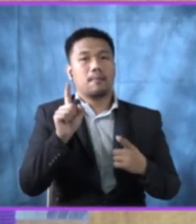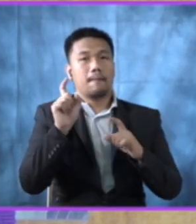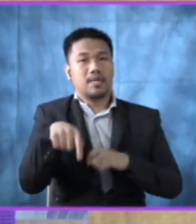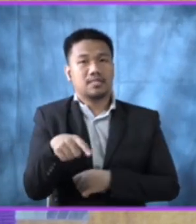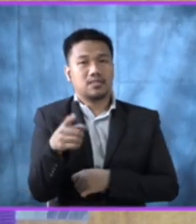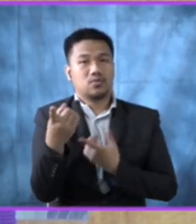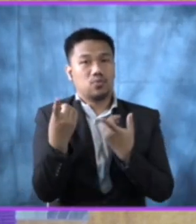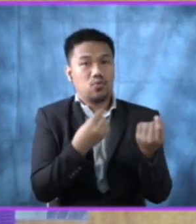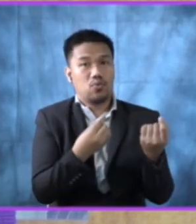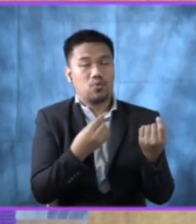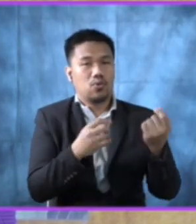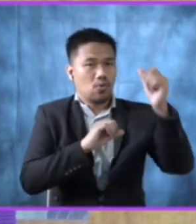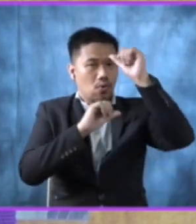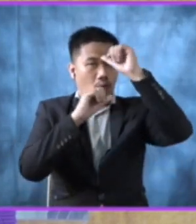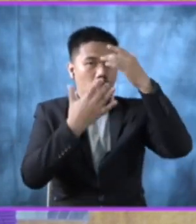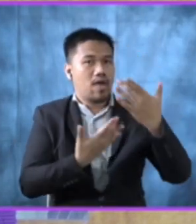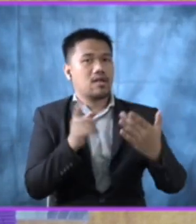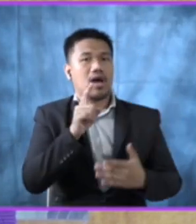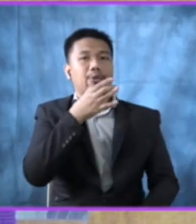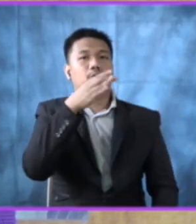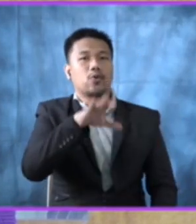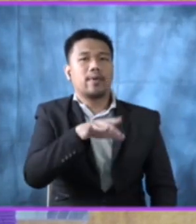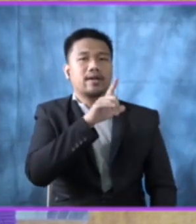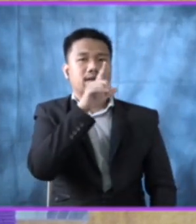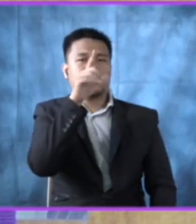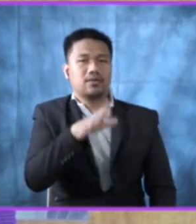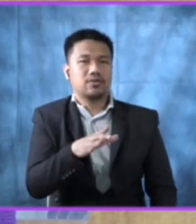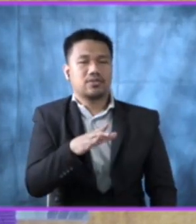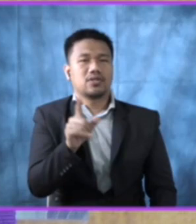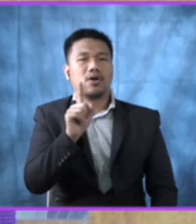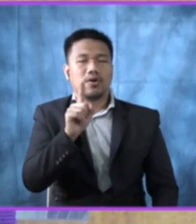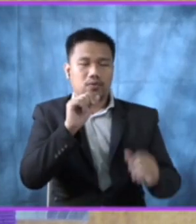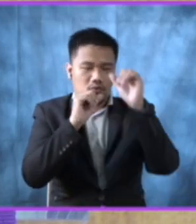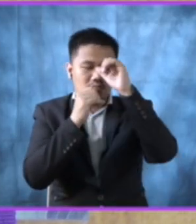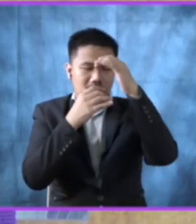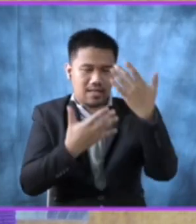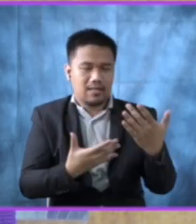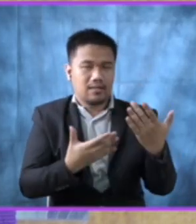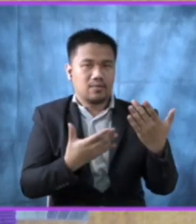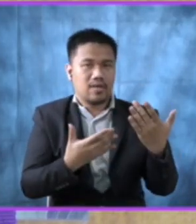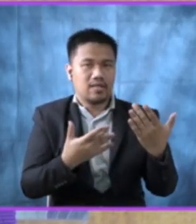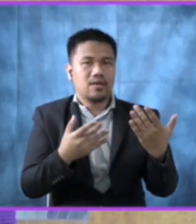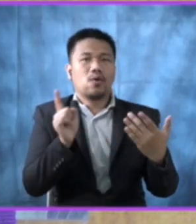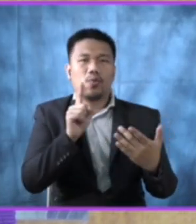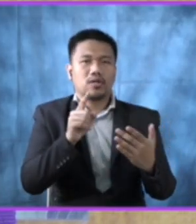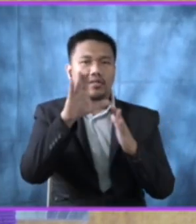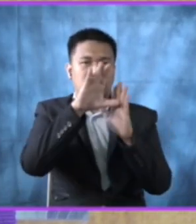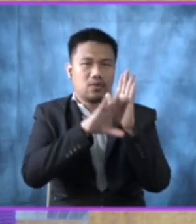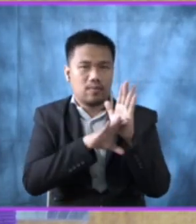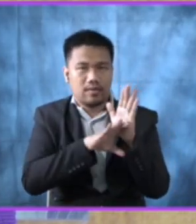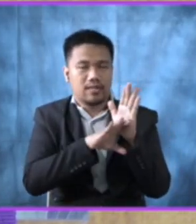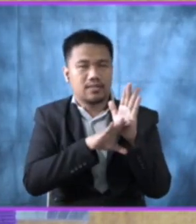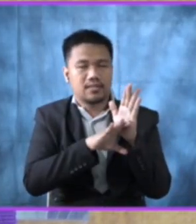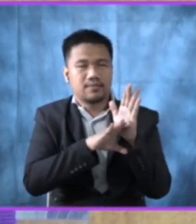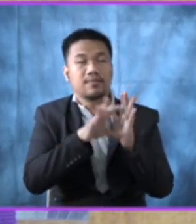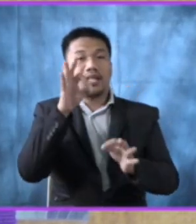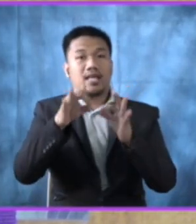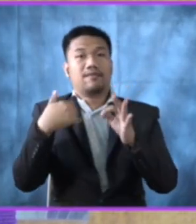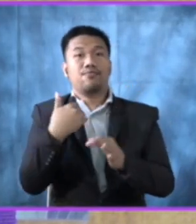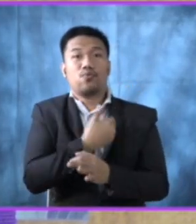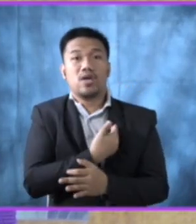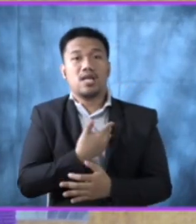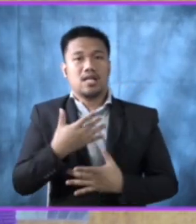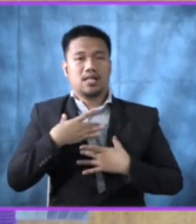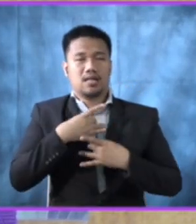ang sinasabi ng Diyos. Sundin ninyo ang utos ng Diyos. Kung gusto nating